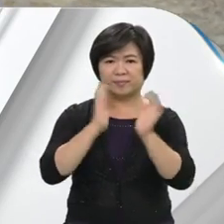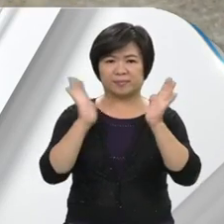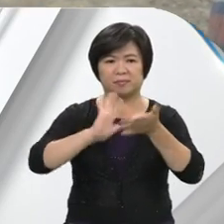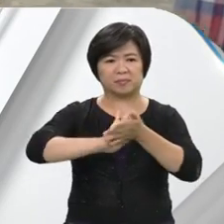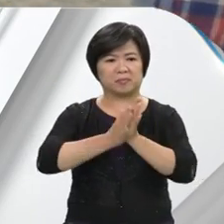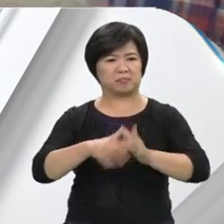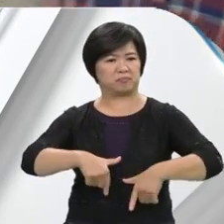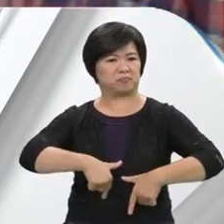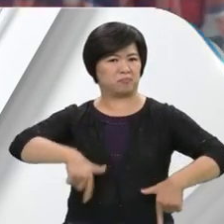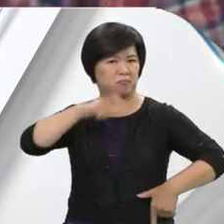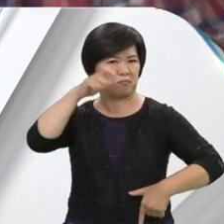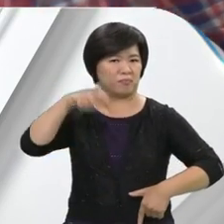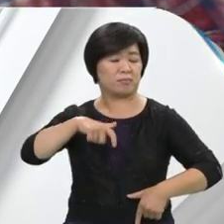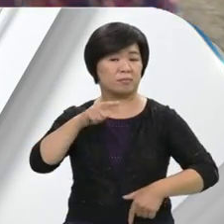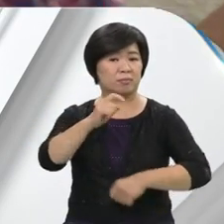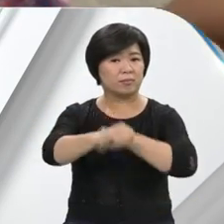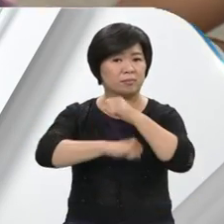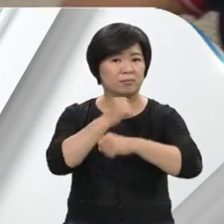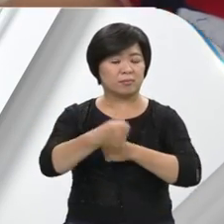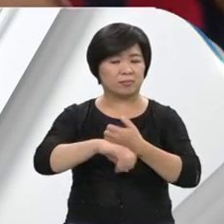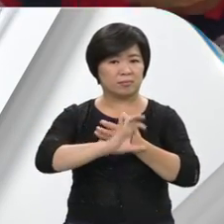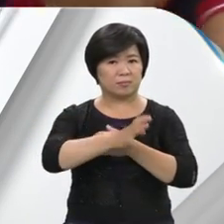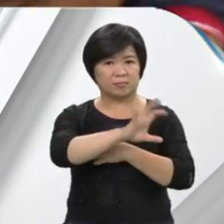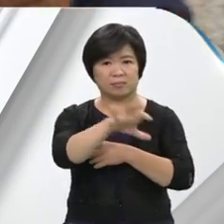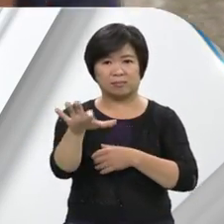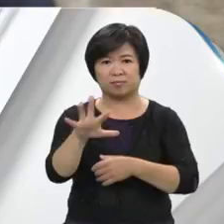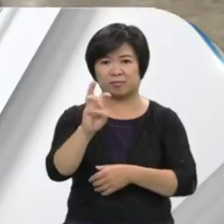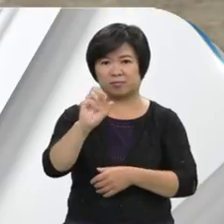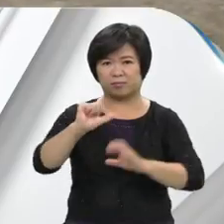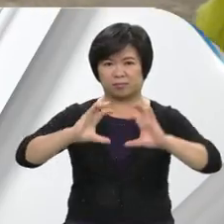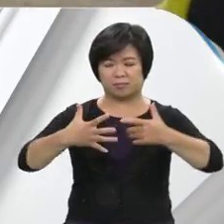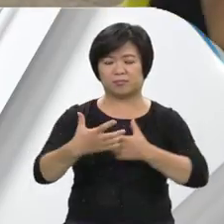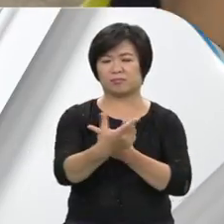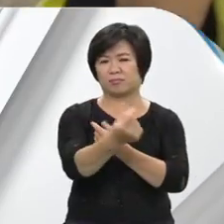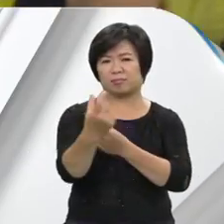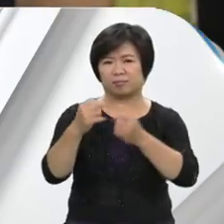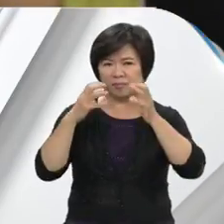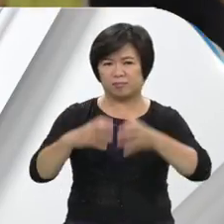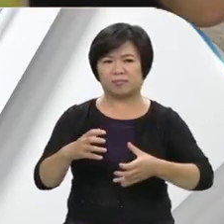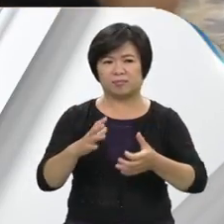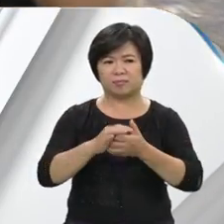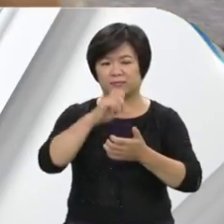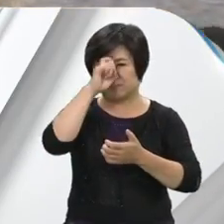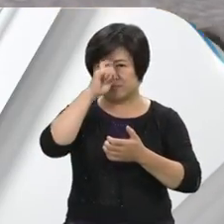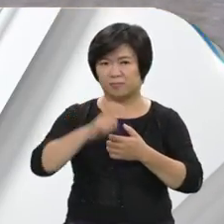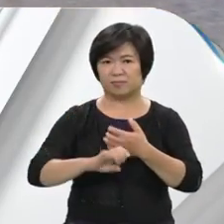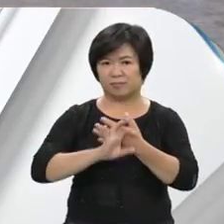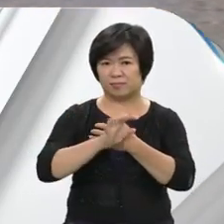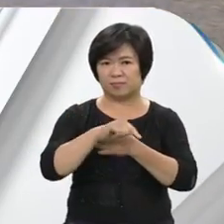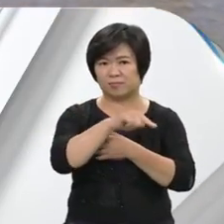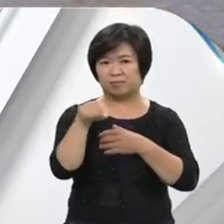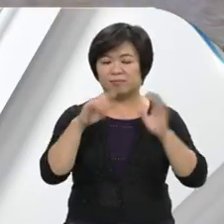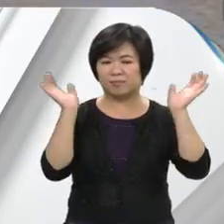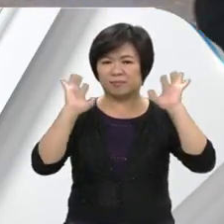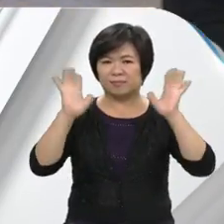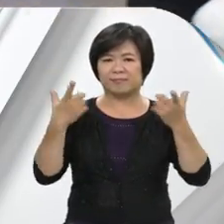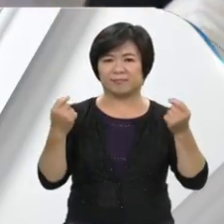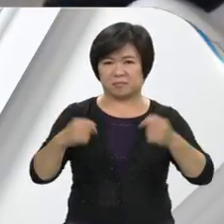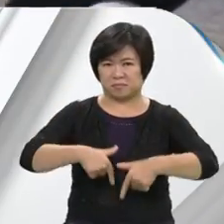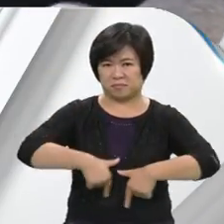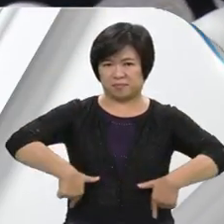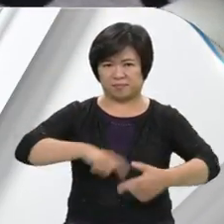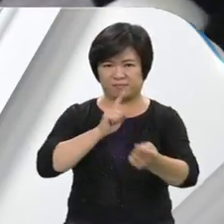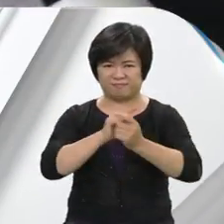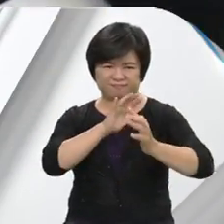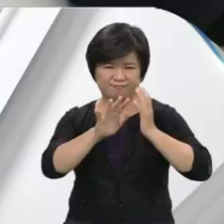硬场。韩国也方发通全世界35个国家要同时提进行，希望全世界的成员做得更加勇敢面对